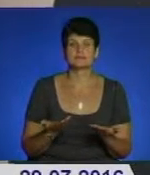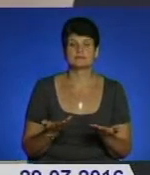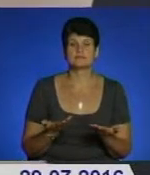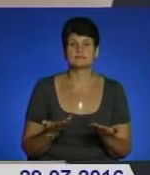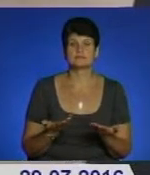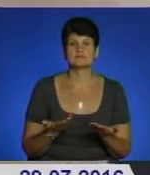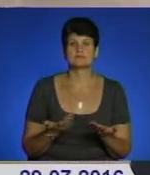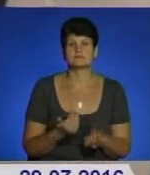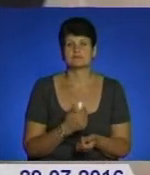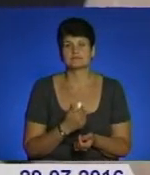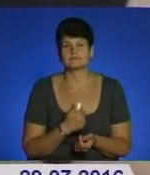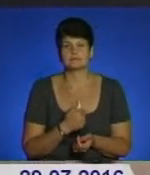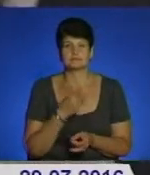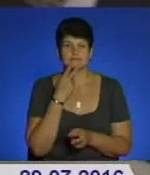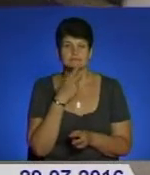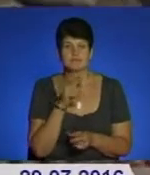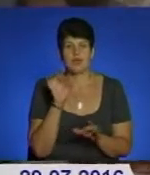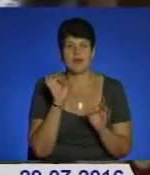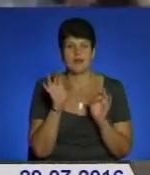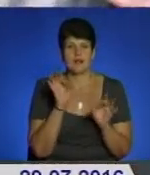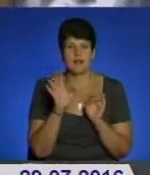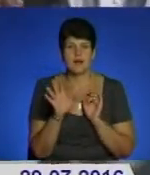Спокусився на рекламу, на телебачення